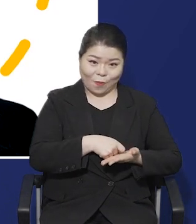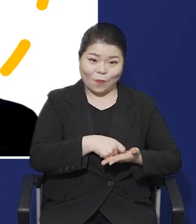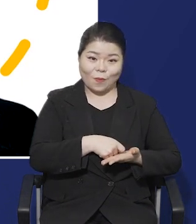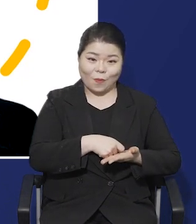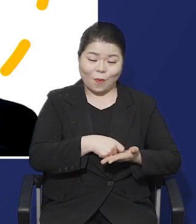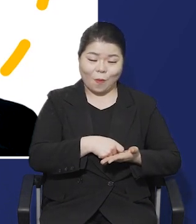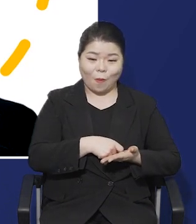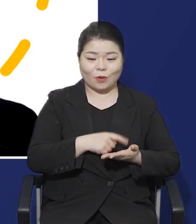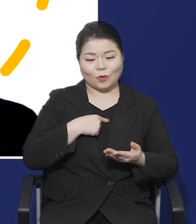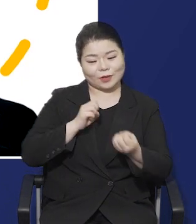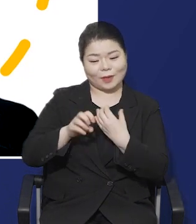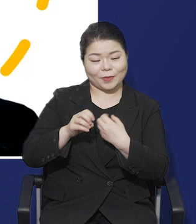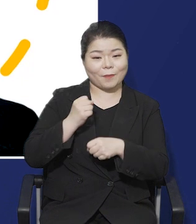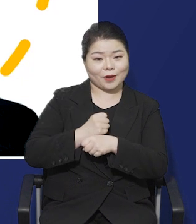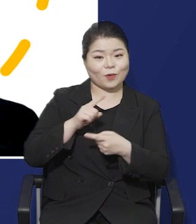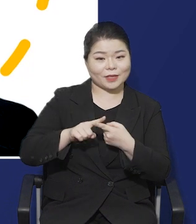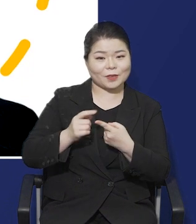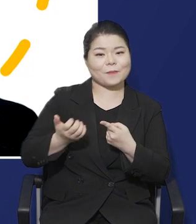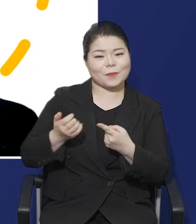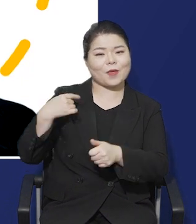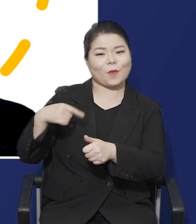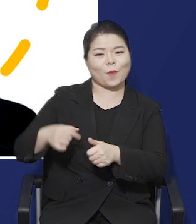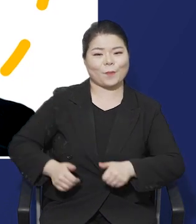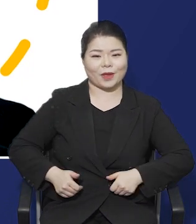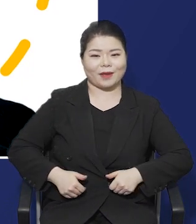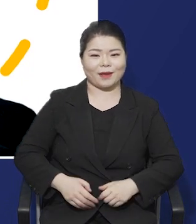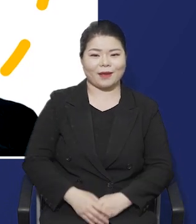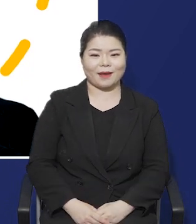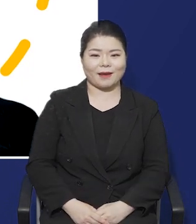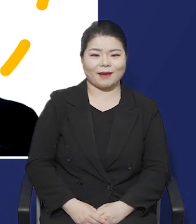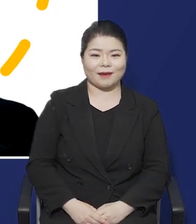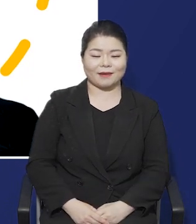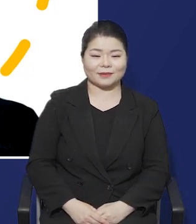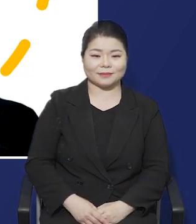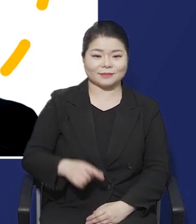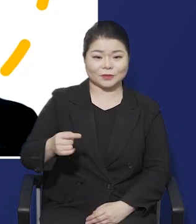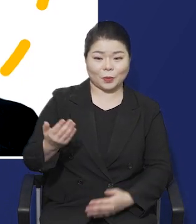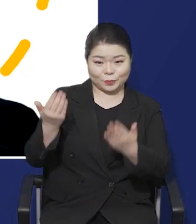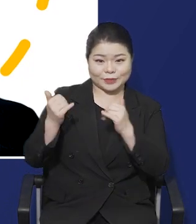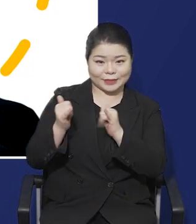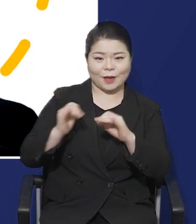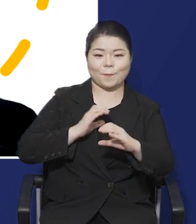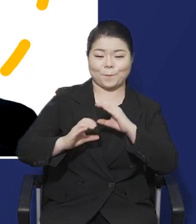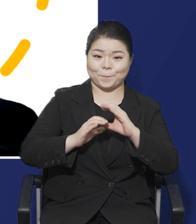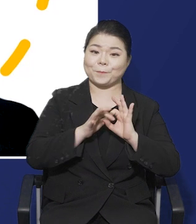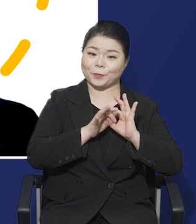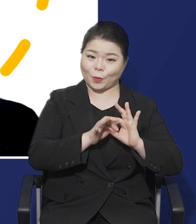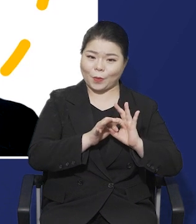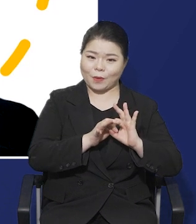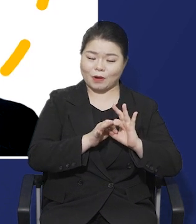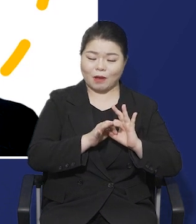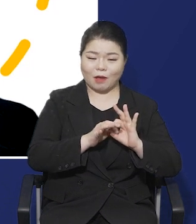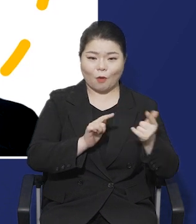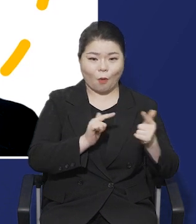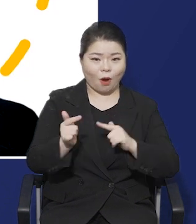그리고 응대할 것인지, 그런 부분에 대해서 교육이 필요합니다. 그리고 주최자와의 커뮤니케이션을 통해서